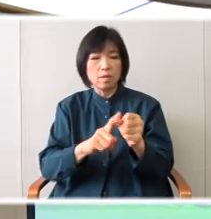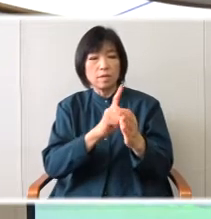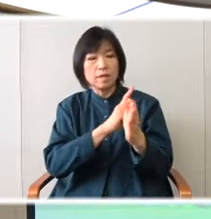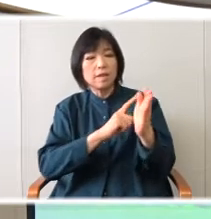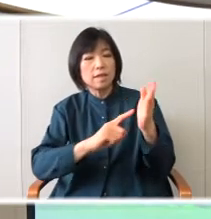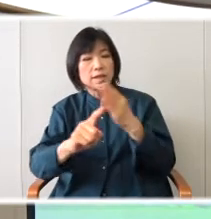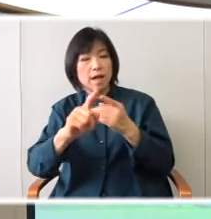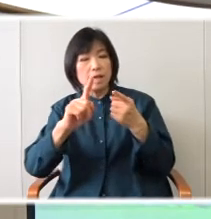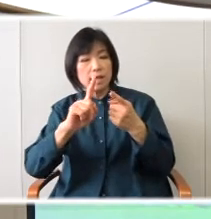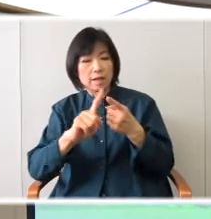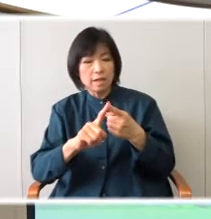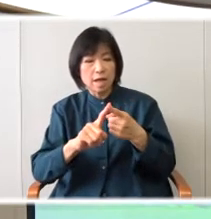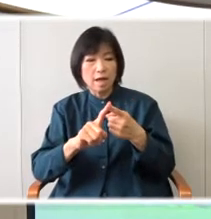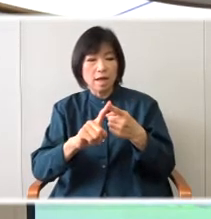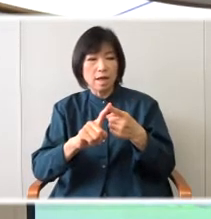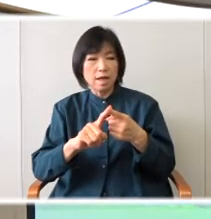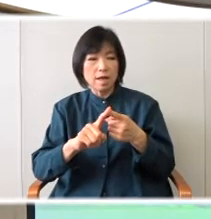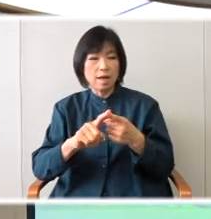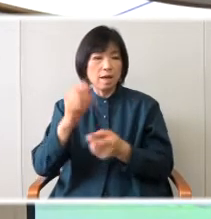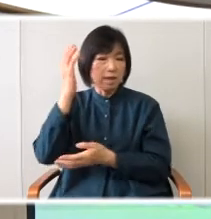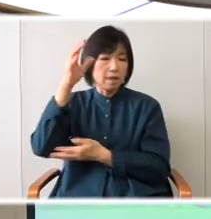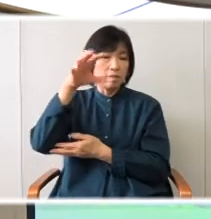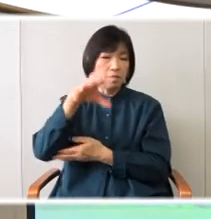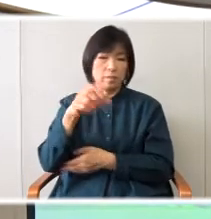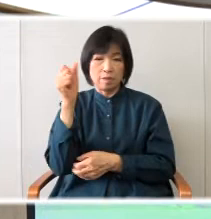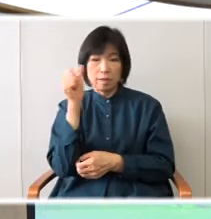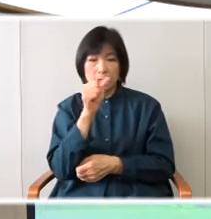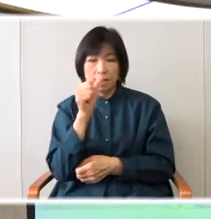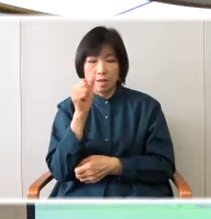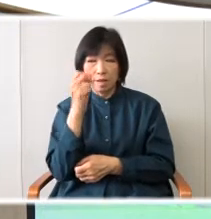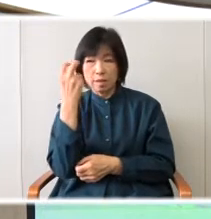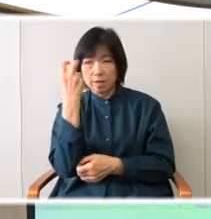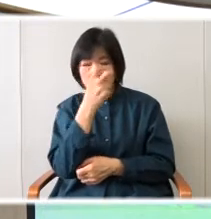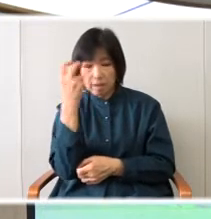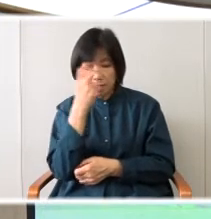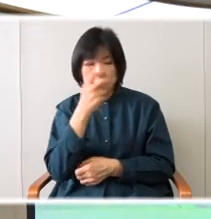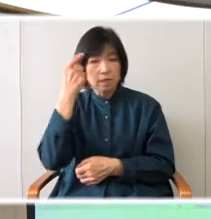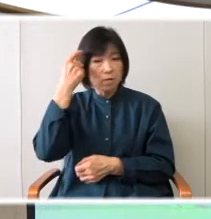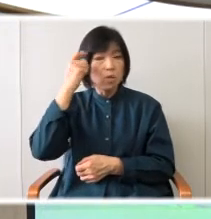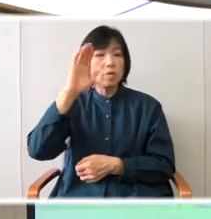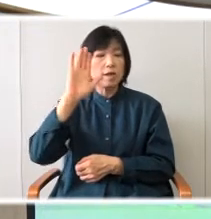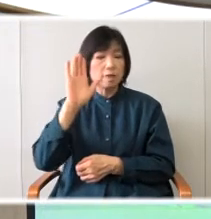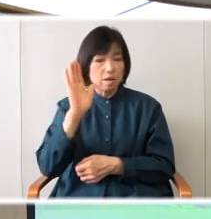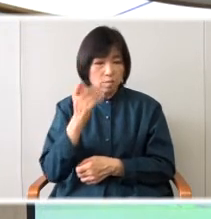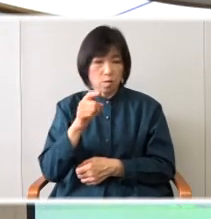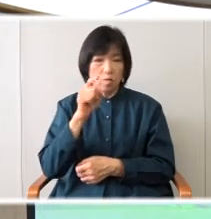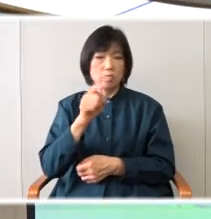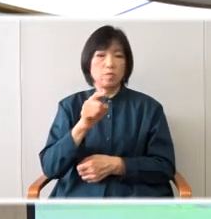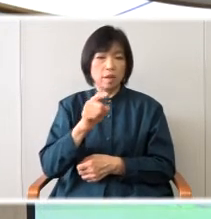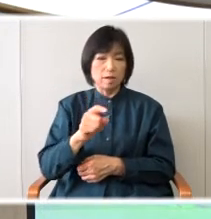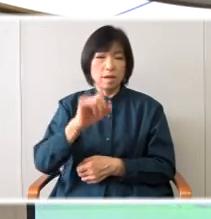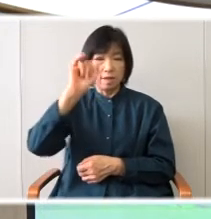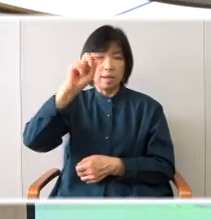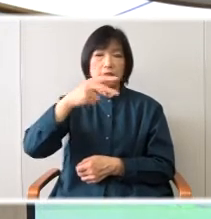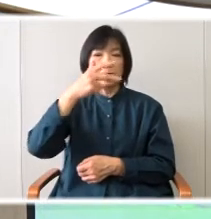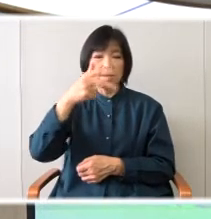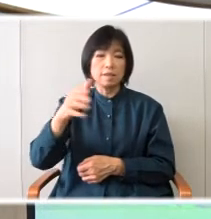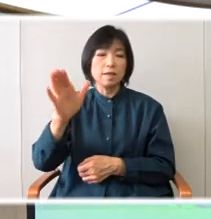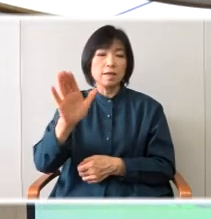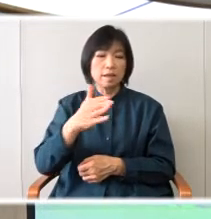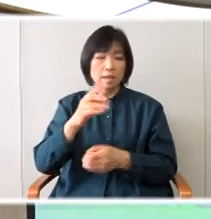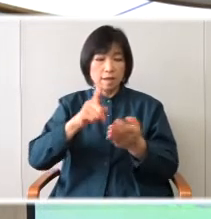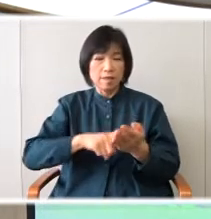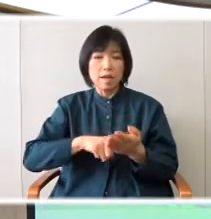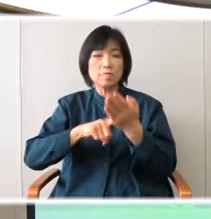していたと思うんですよね。でそれがあの、まあ、うちから出したその資料というのも分かりやすくペーパー1枚